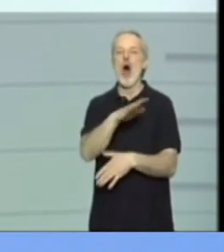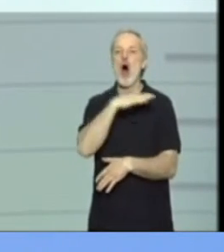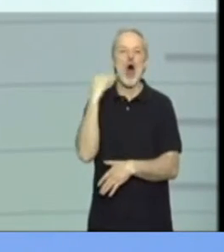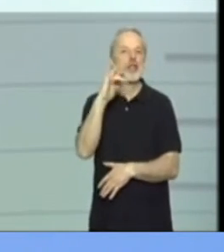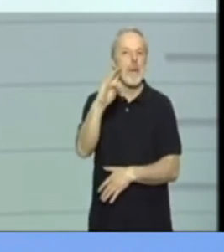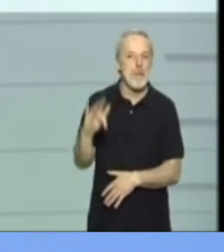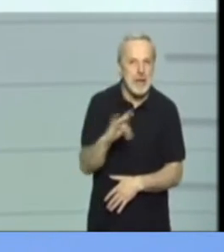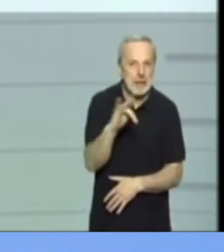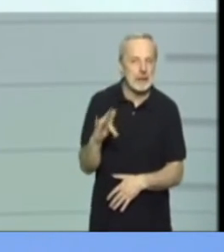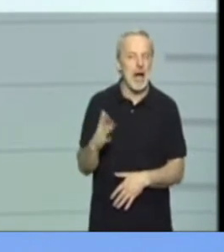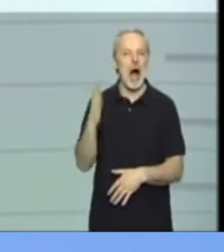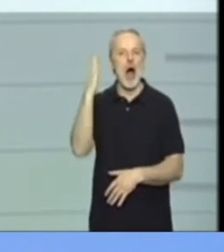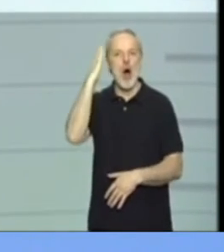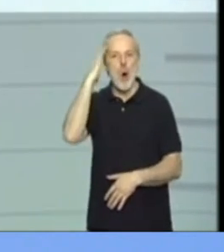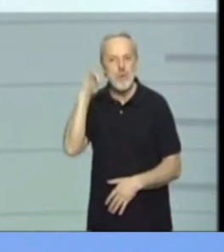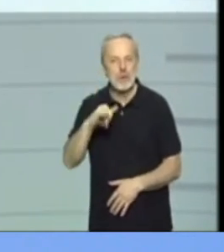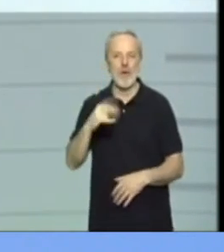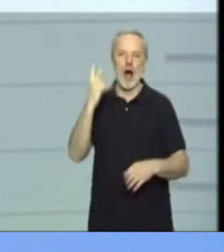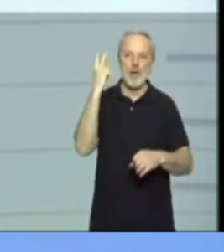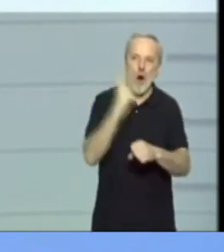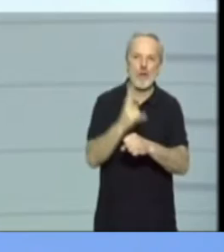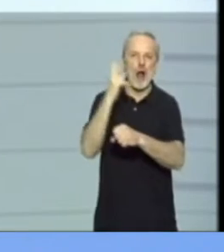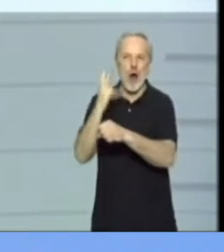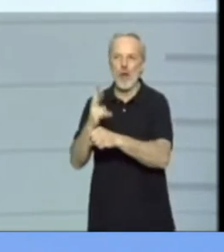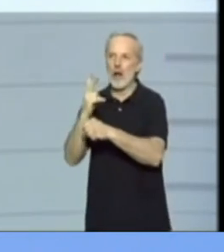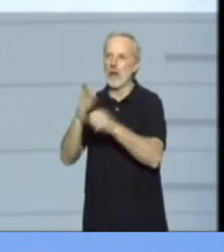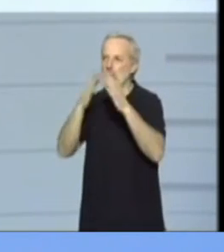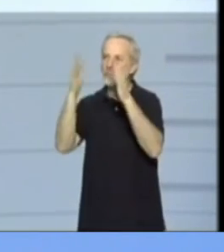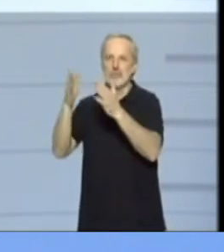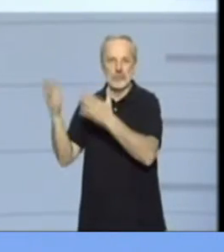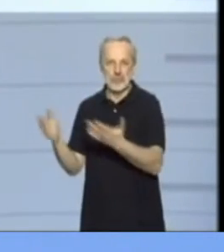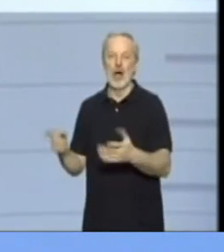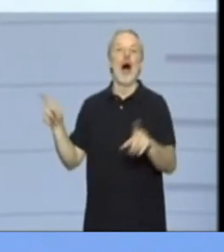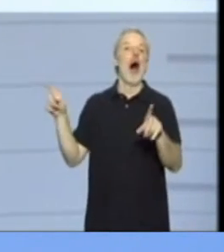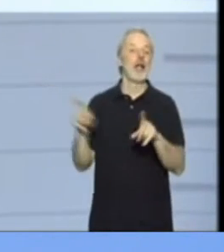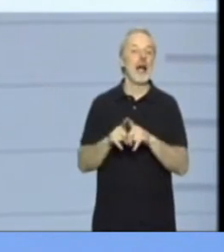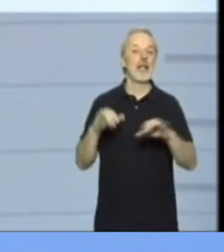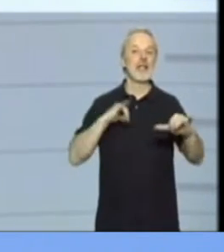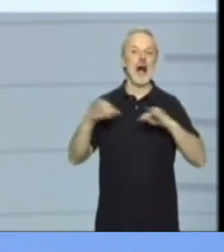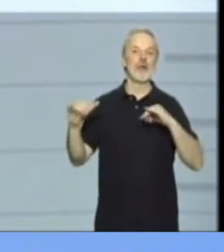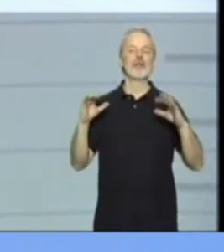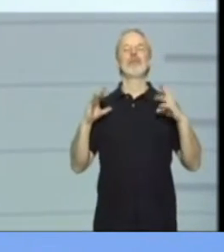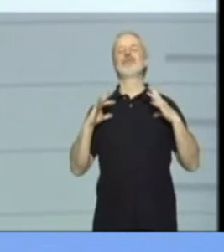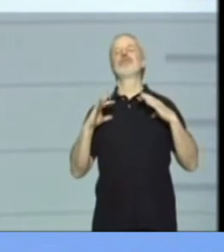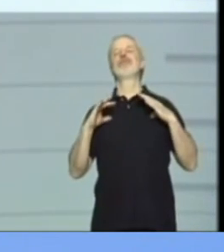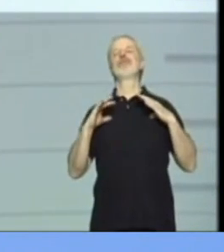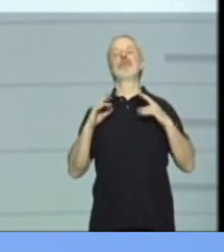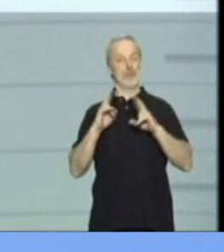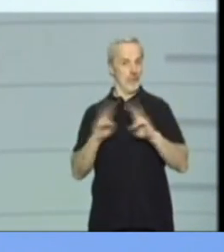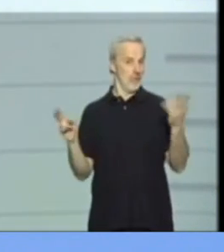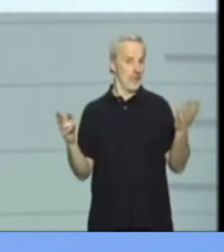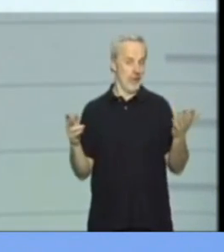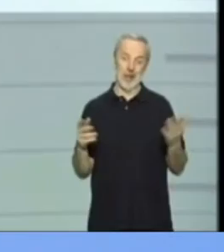a je to skvělé místo. Závodníci si užijou i relax vlastně po samotném závodě,